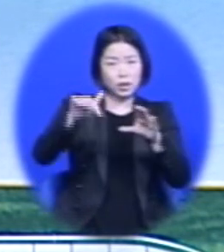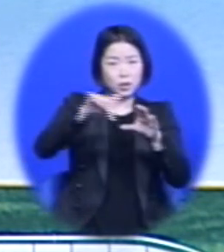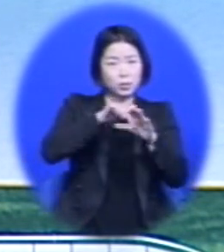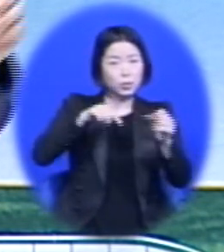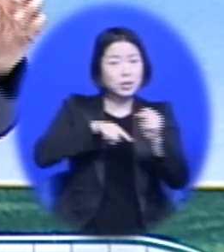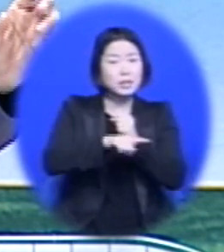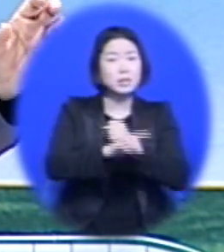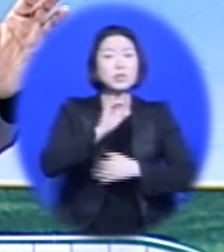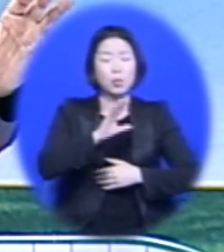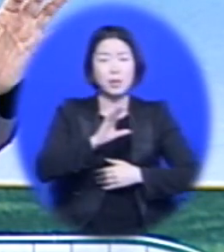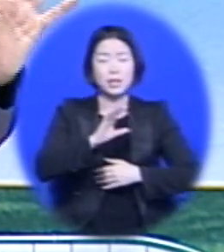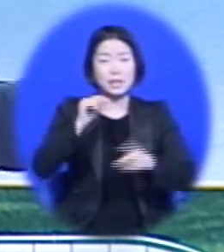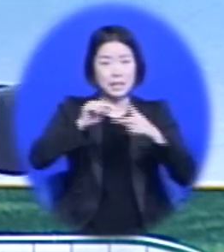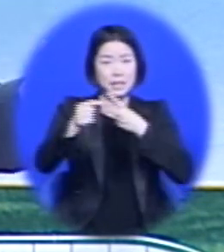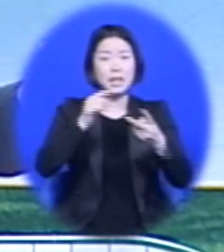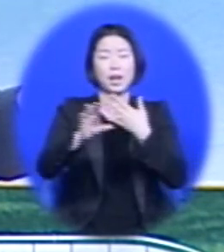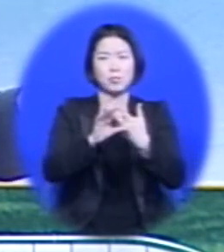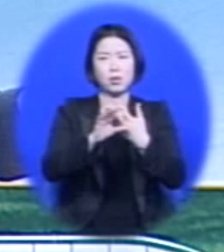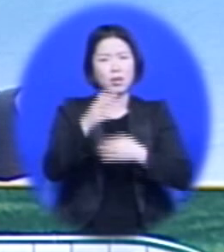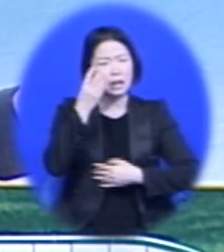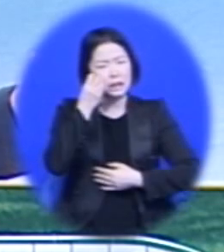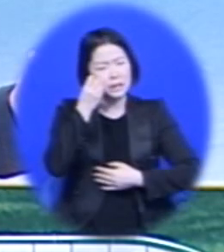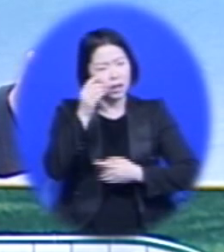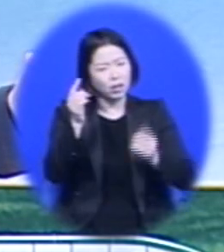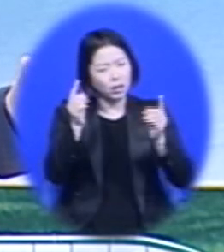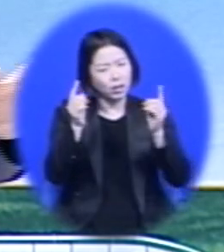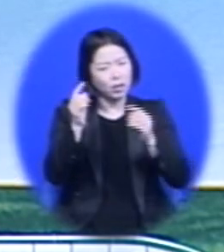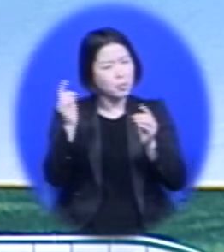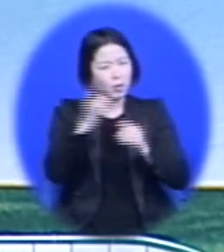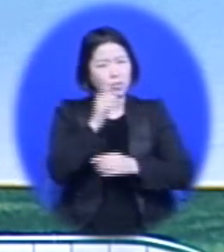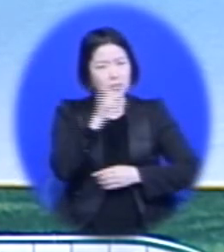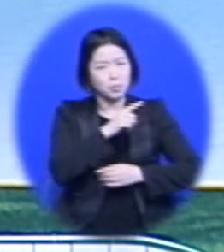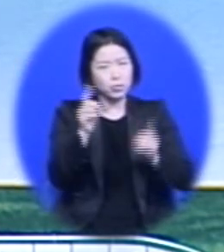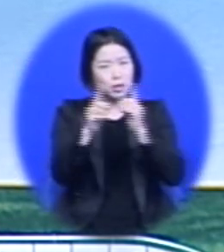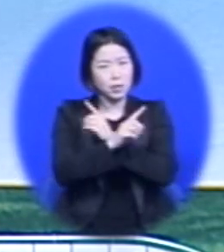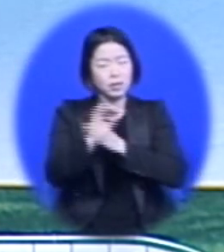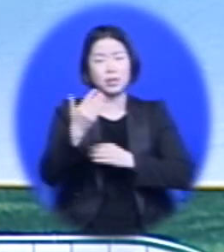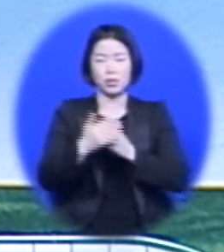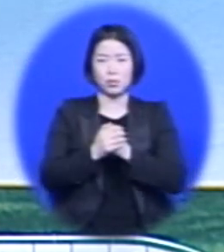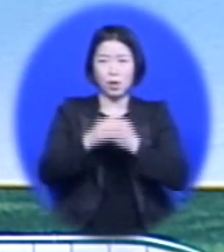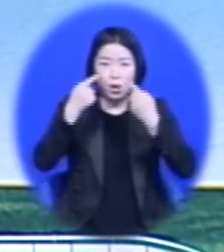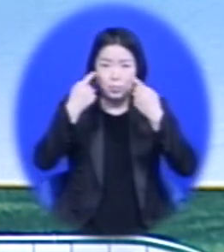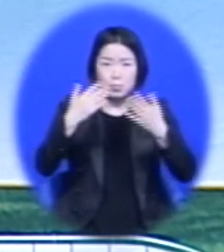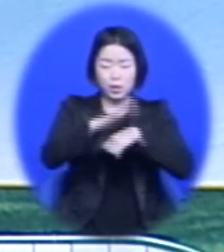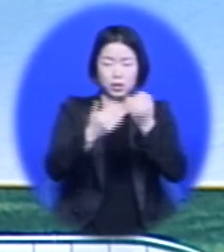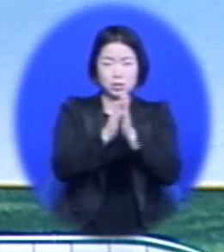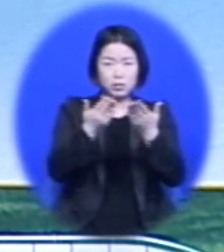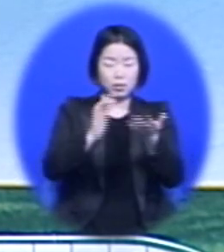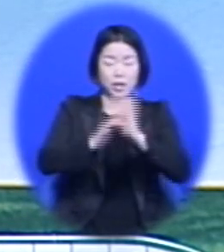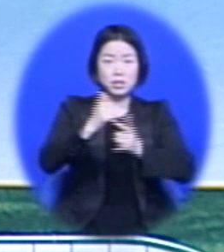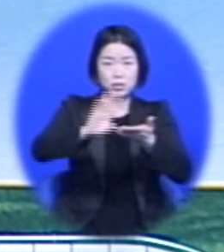이해하면은 이런 식으로 이상하게 변질되고 맙니다. 분명히 성경은 예수 그리스도